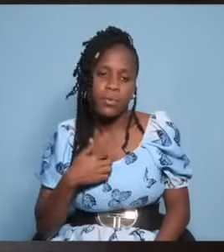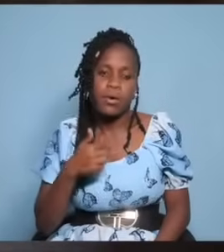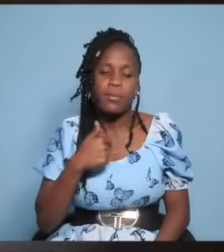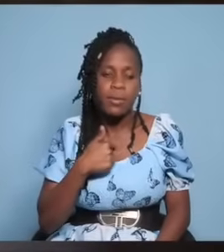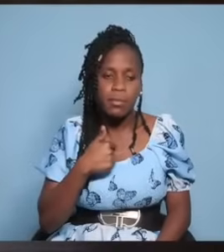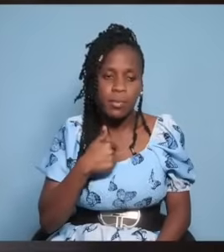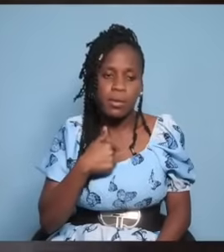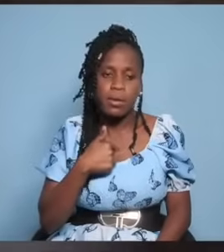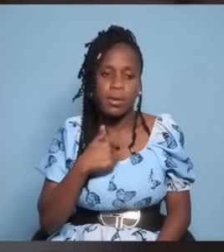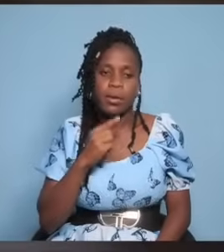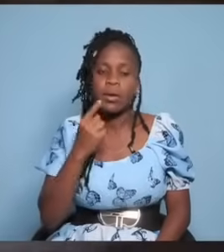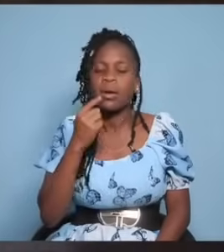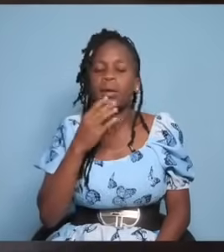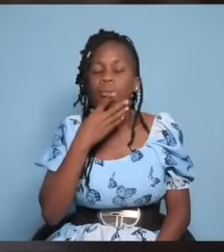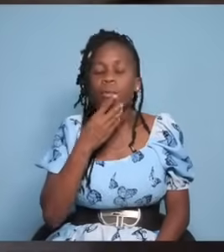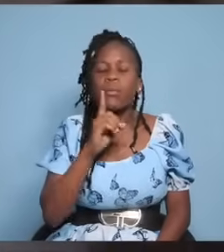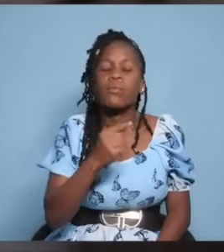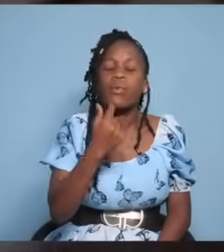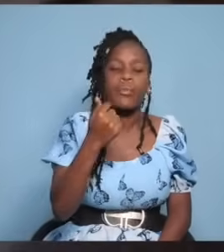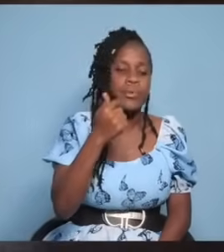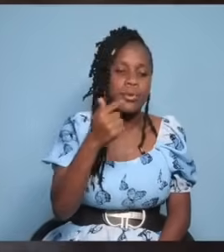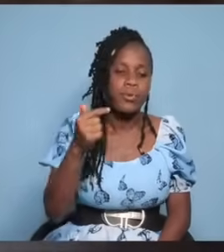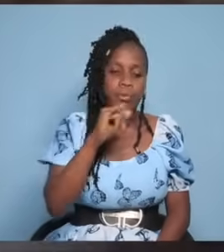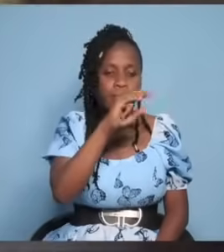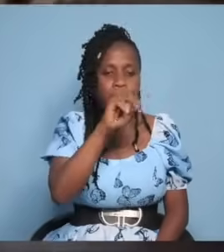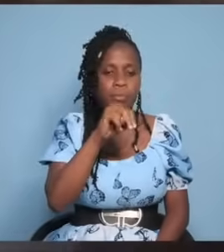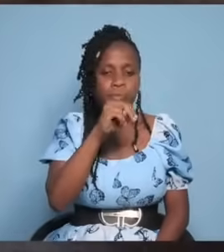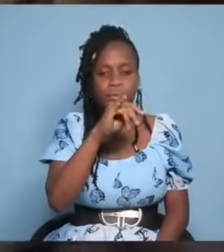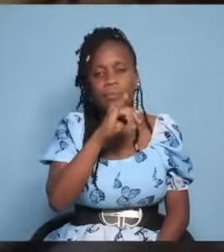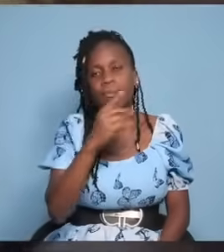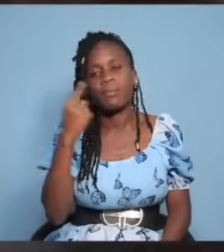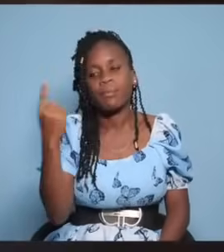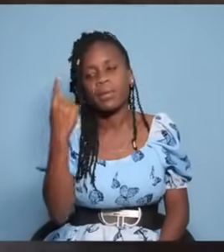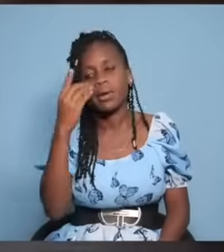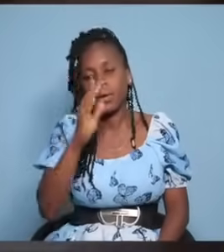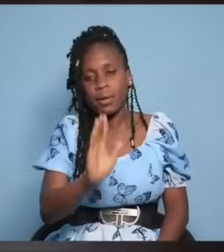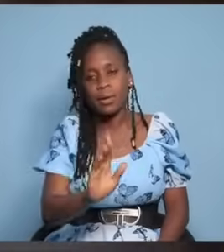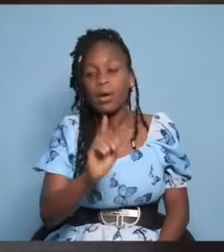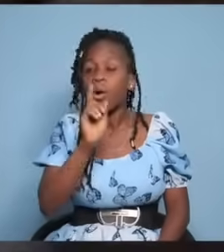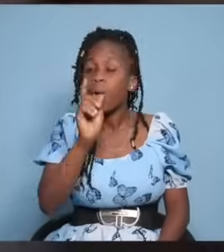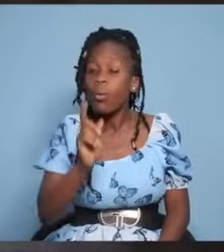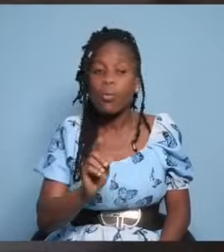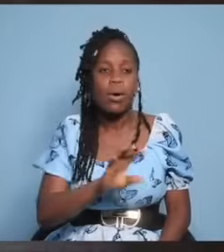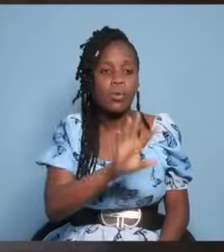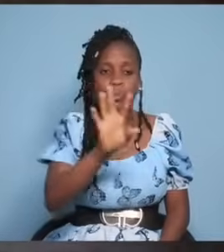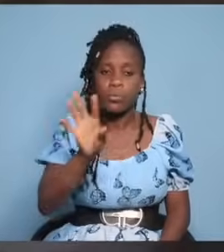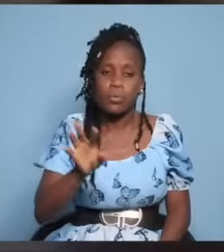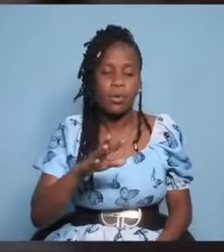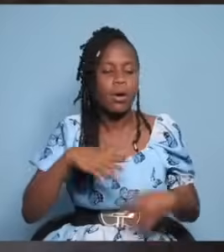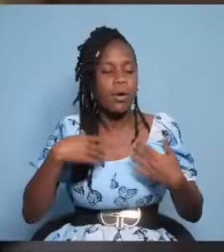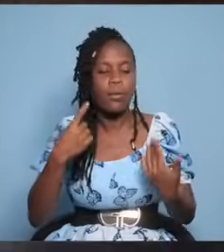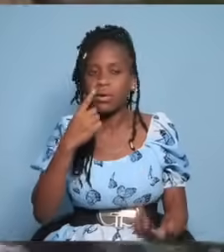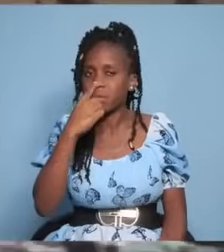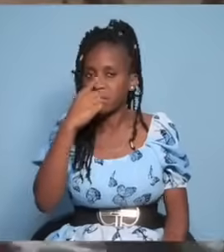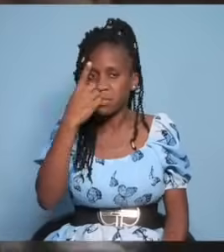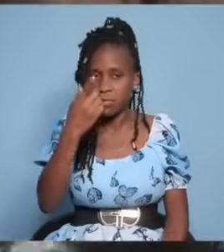mzee Jongarang Demebia. Yeye ndo alikuwa mwanaume. Hawa waliobaki wote hawana sifa za kunioa. Mama aliongea